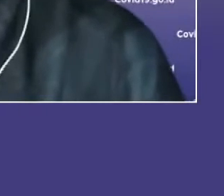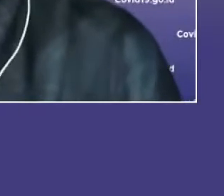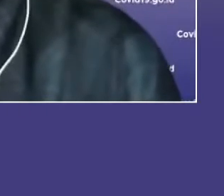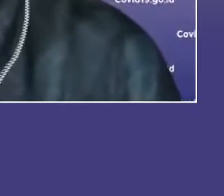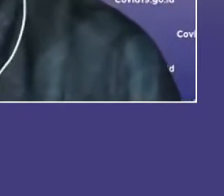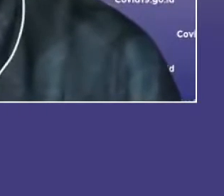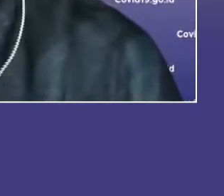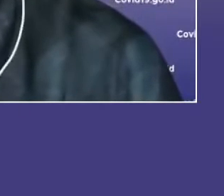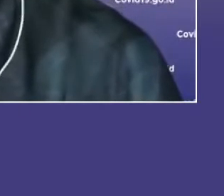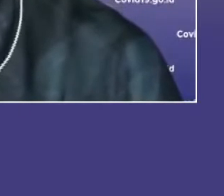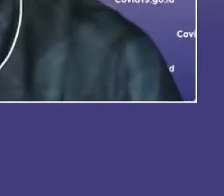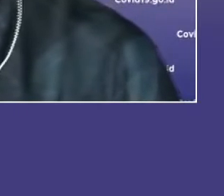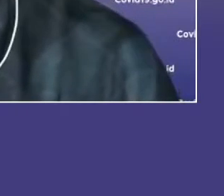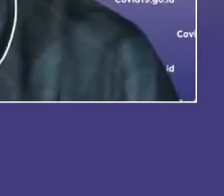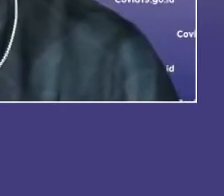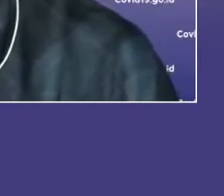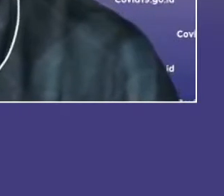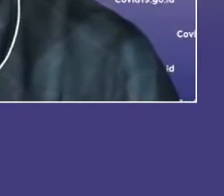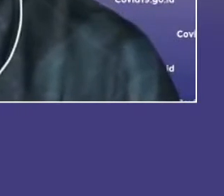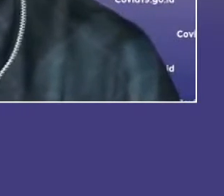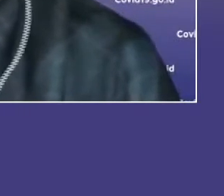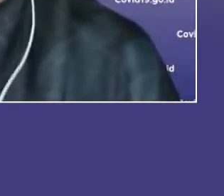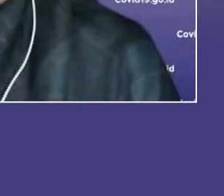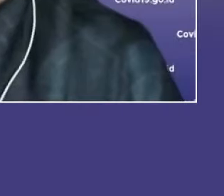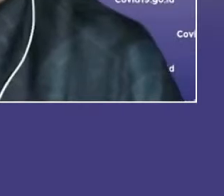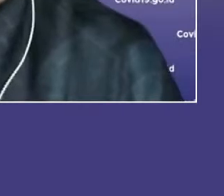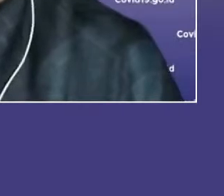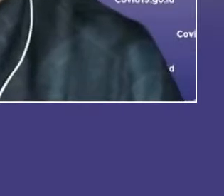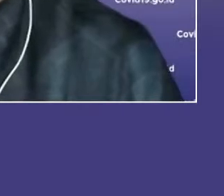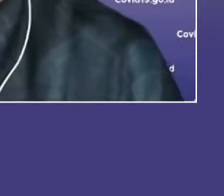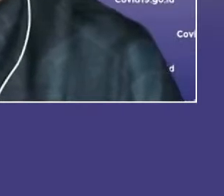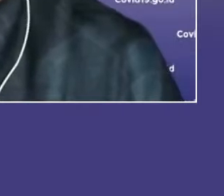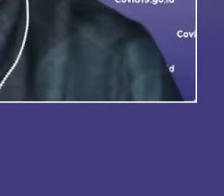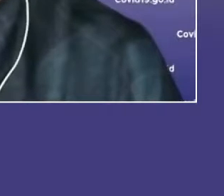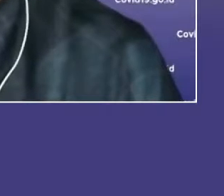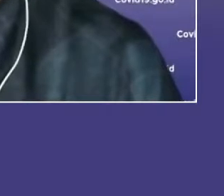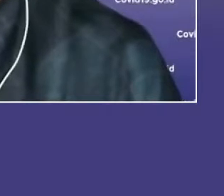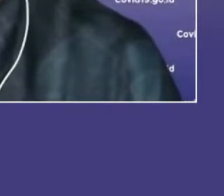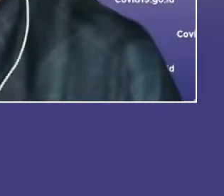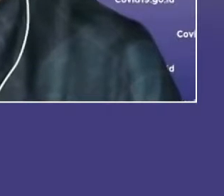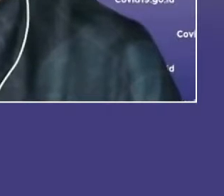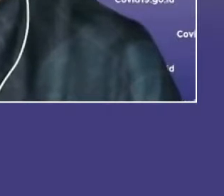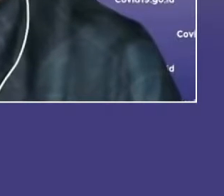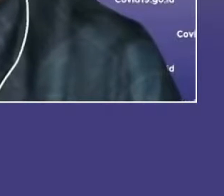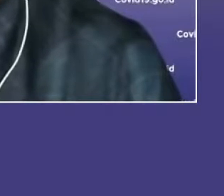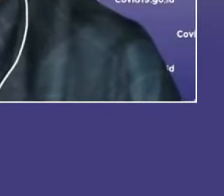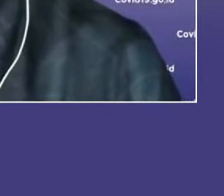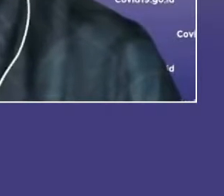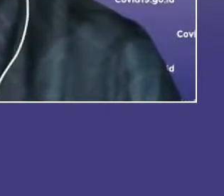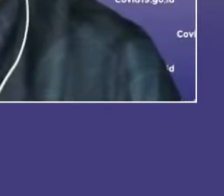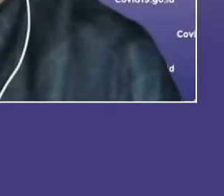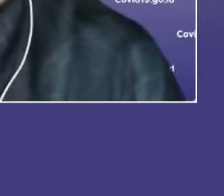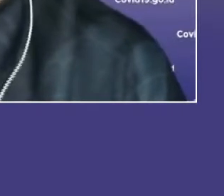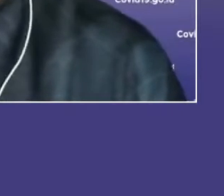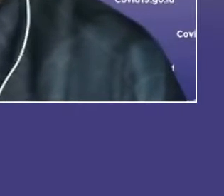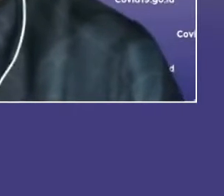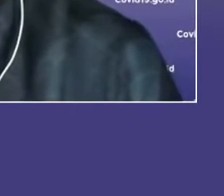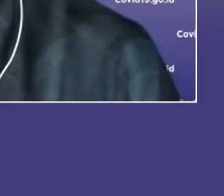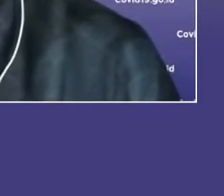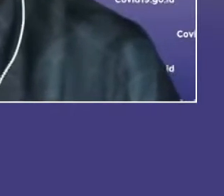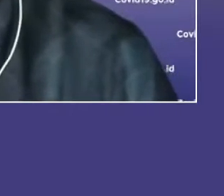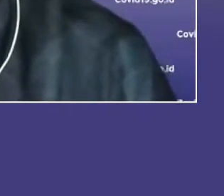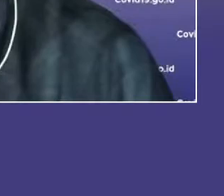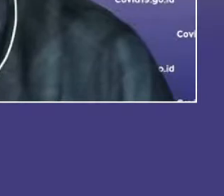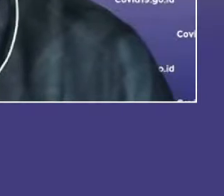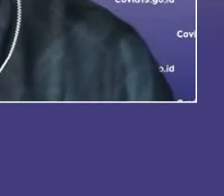sebelum kita mulai Dr. Dewi, kita ingetin dulu pada semuanya, kalau nanti ada pertanyaan silakan langsung dituliskan di chat room. Nanti ada waktu